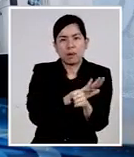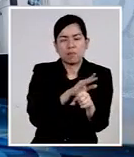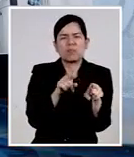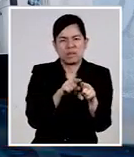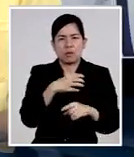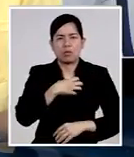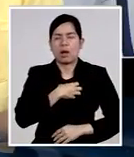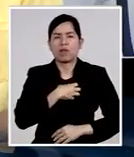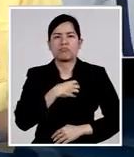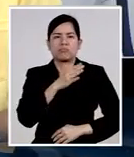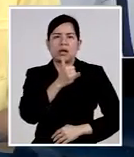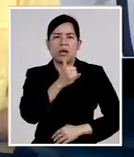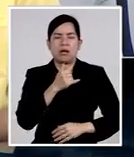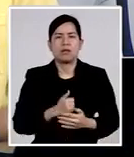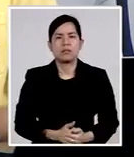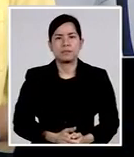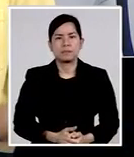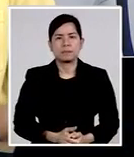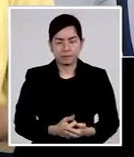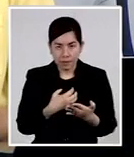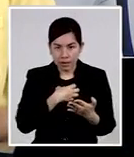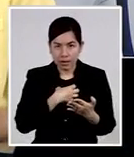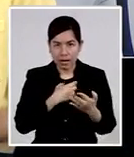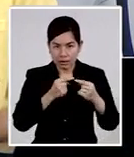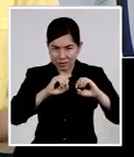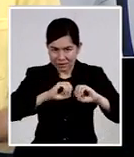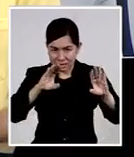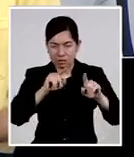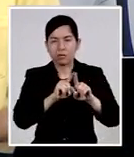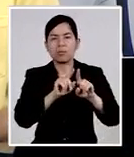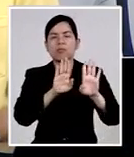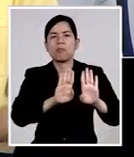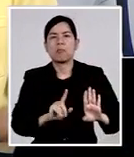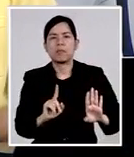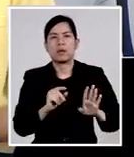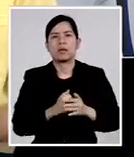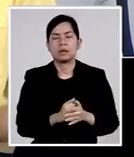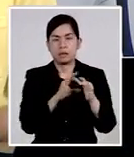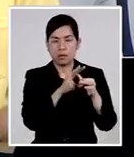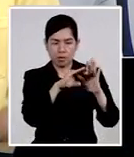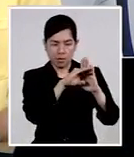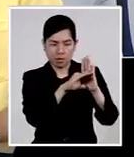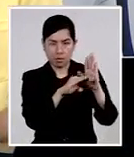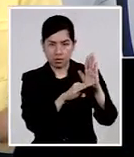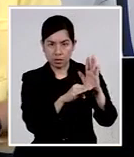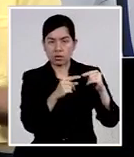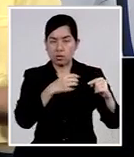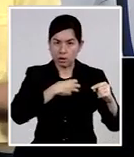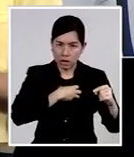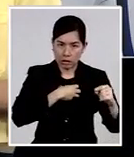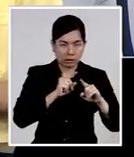ได้นะครับเราอยากได้อยากเป็นอยากเห็นนะครับเพราะฉะนั้นกระบวนการอยากได้อยากเป็นอยากเห็น